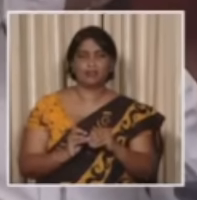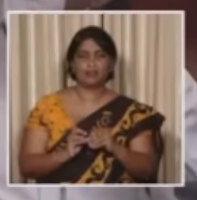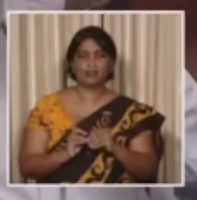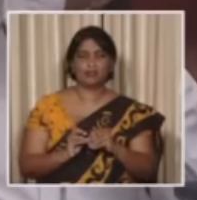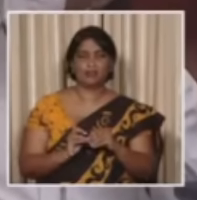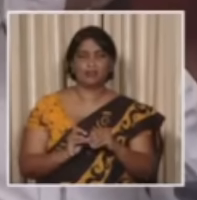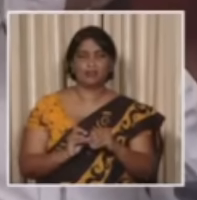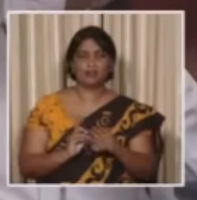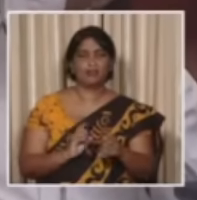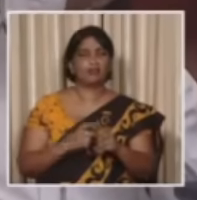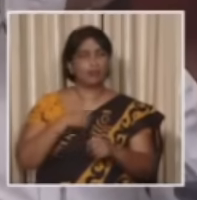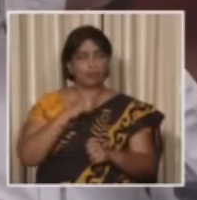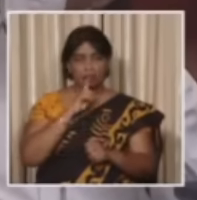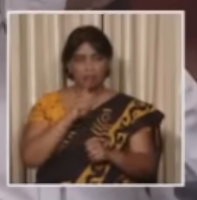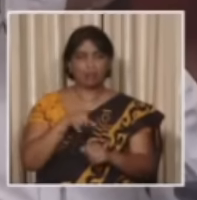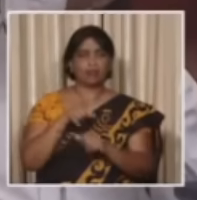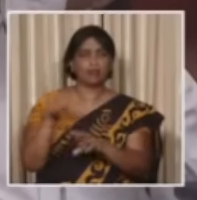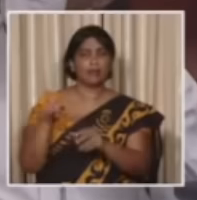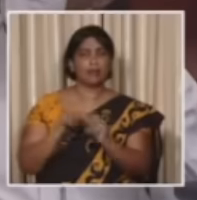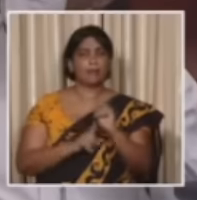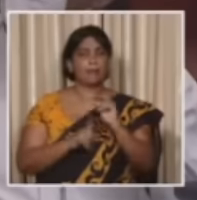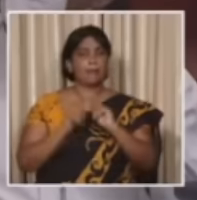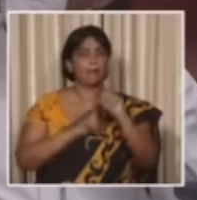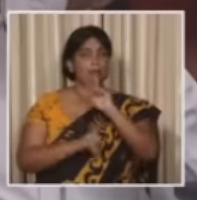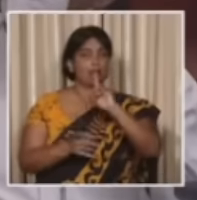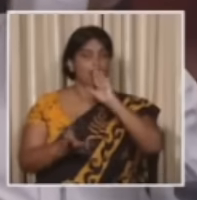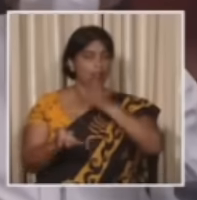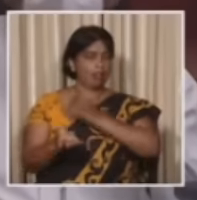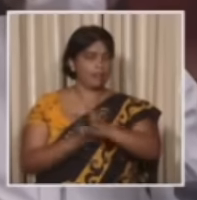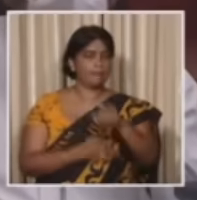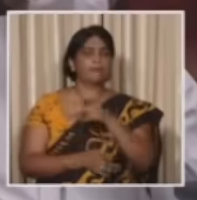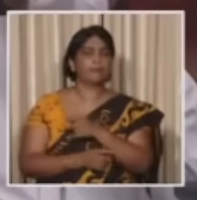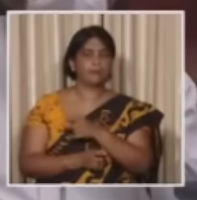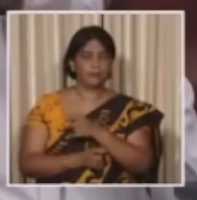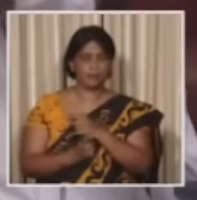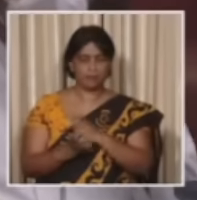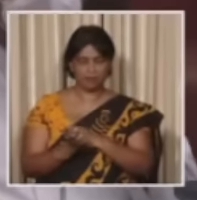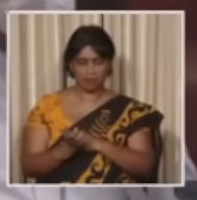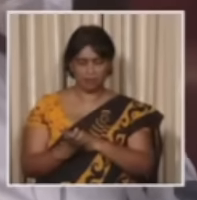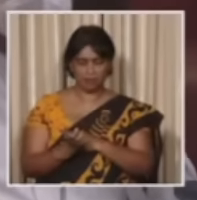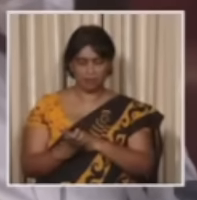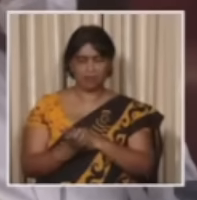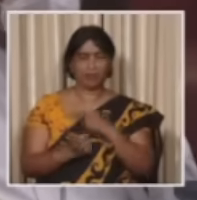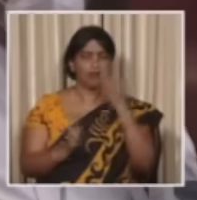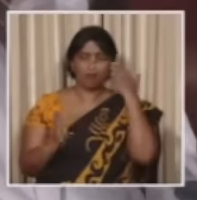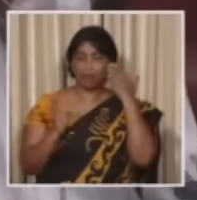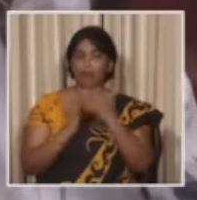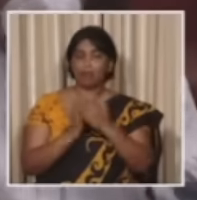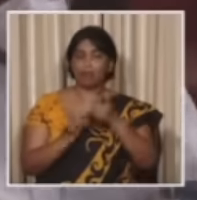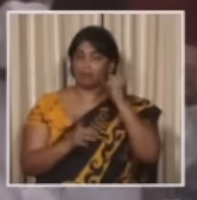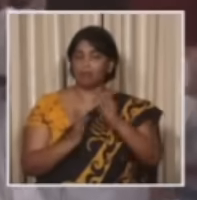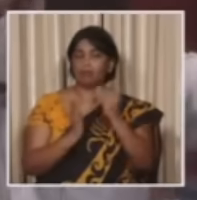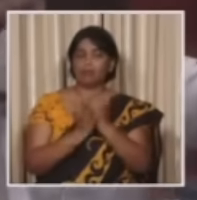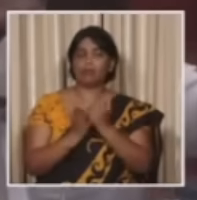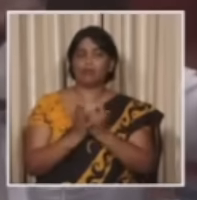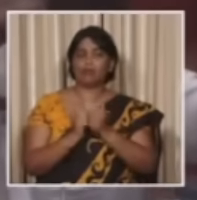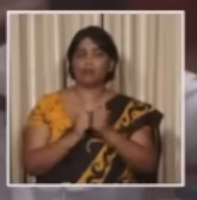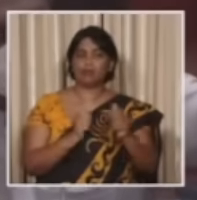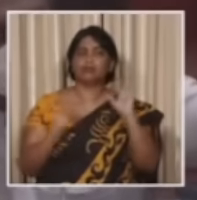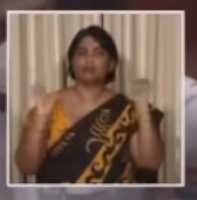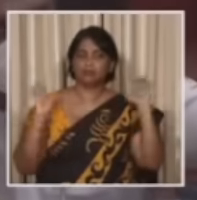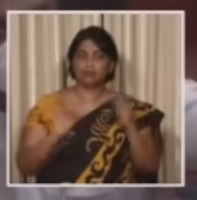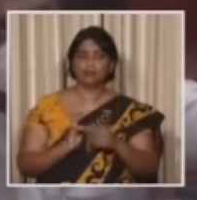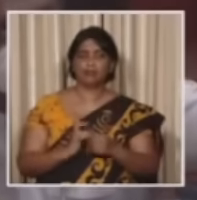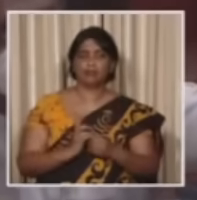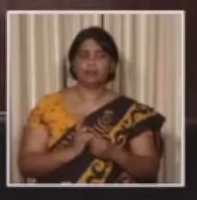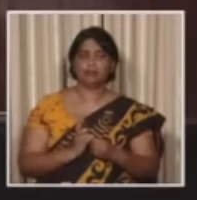දෙන්න. මම ඉල්ලීමක් කරනවා මෙතුමා පාර්ලිමේන්තුව නොමග ඇරියා. He misled parliament. මේක ගැන මුතුමා ස්ථාවර නියෝජකවඩ පියවරක් ගන්න එච්චරම කියන්න.